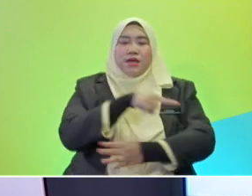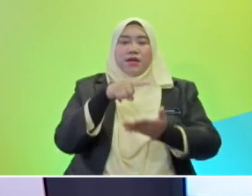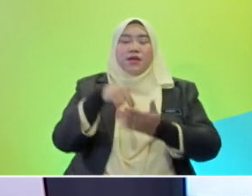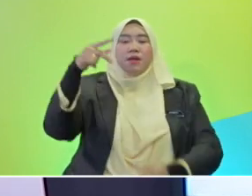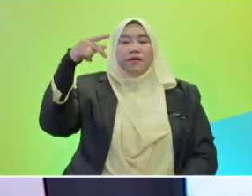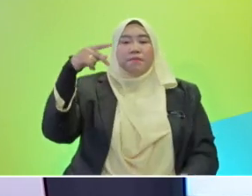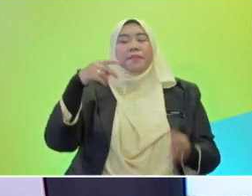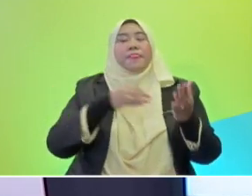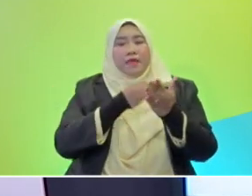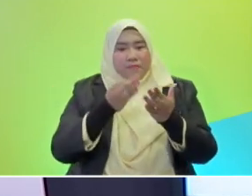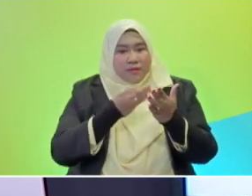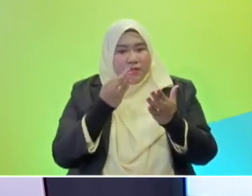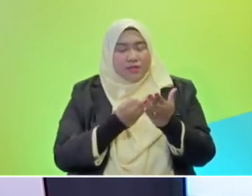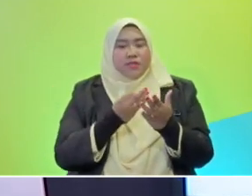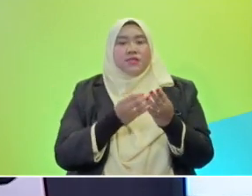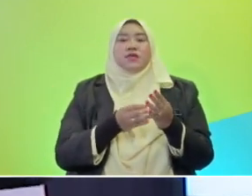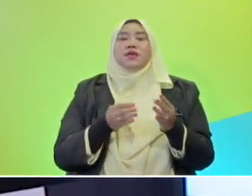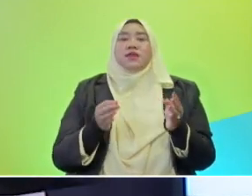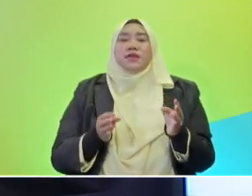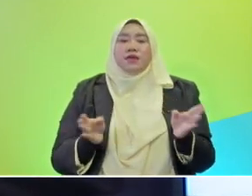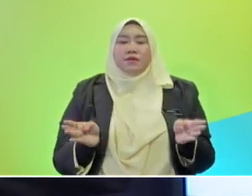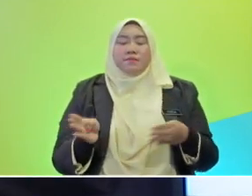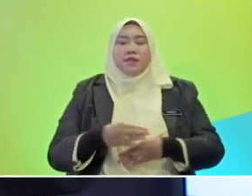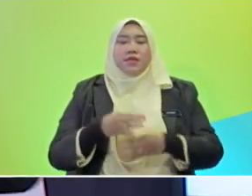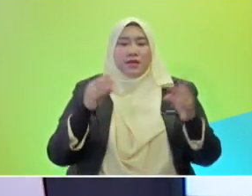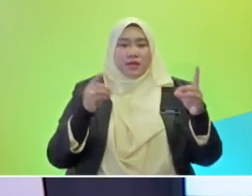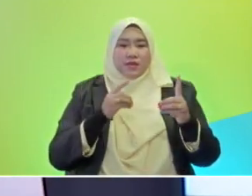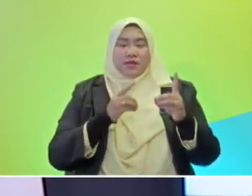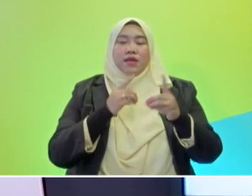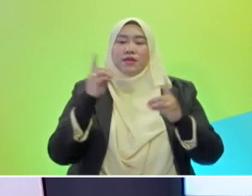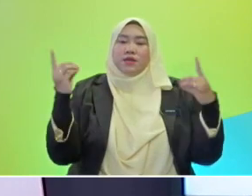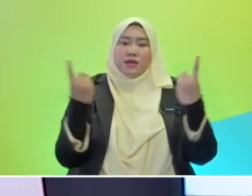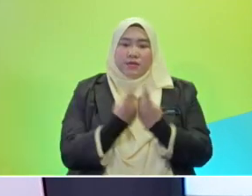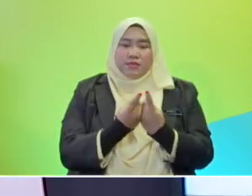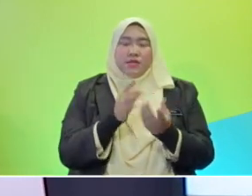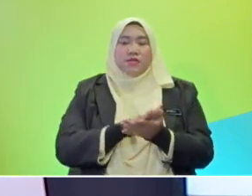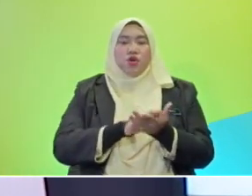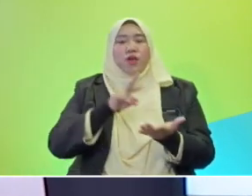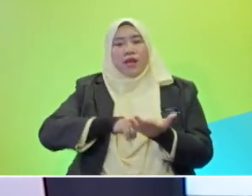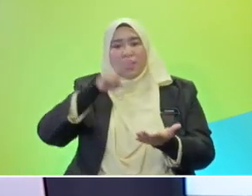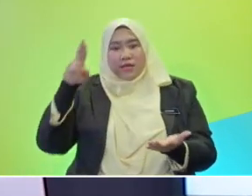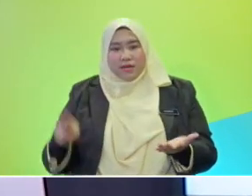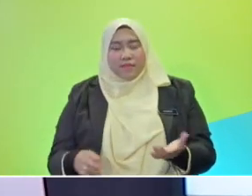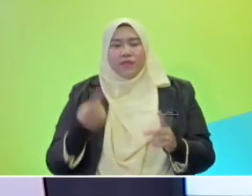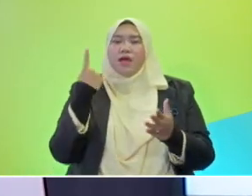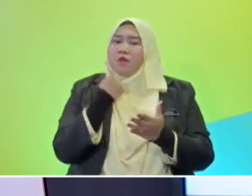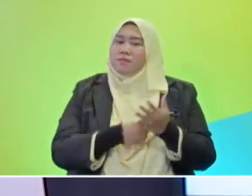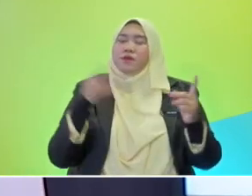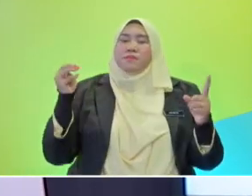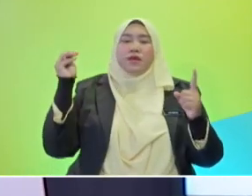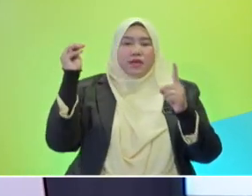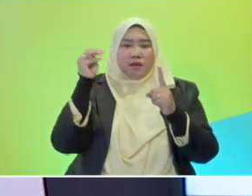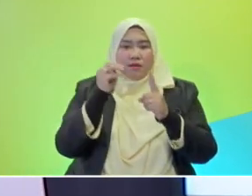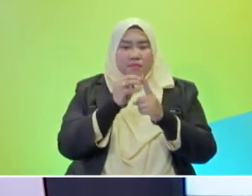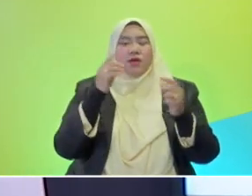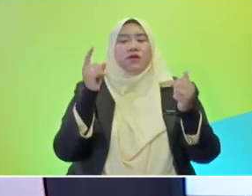dajjah sejarah sekolah rendah oke baiklah Sekarang kita akan tengok kepada matlamat Apakah sebenarnya matlamat